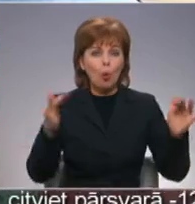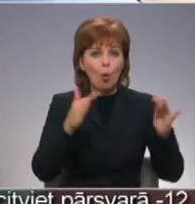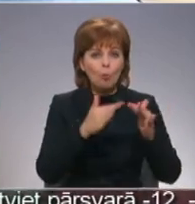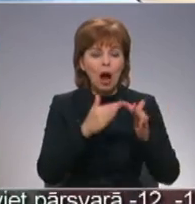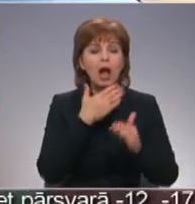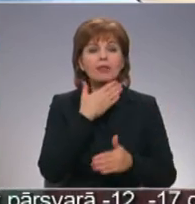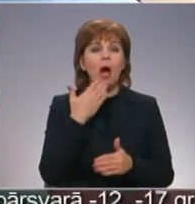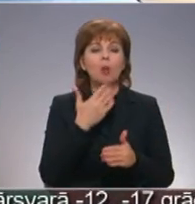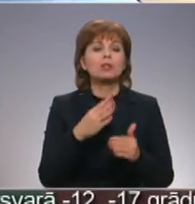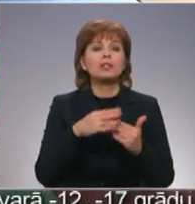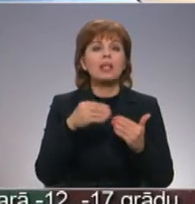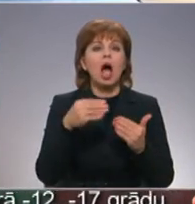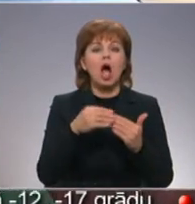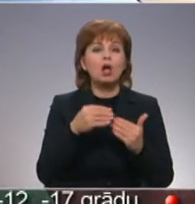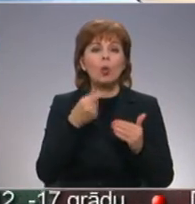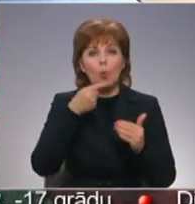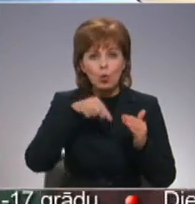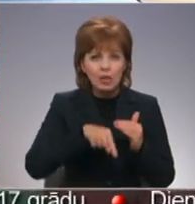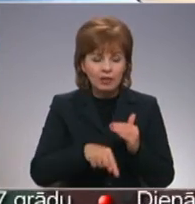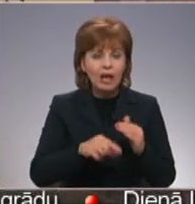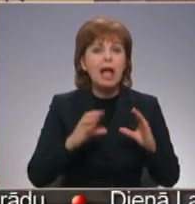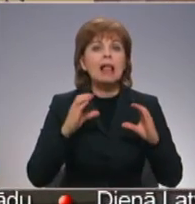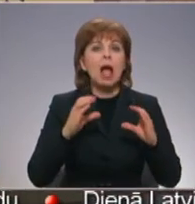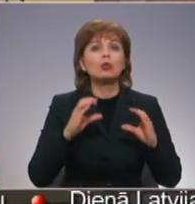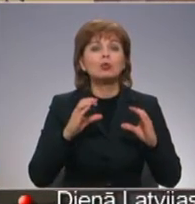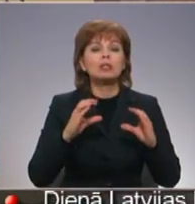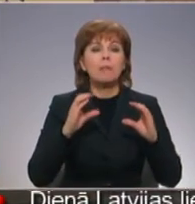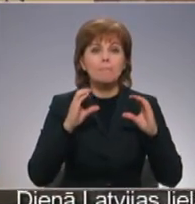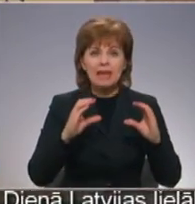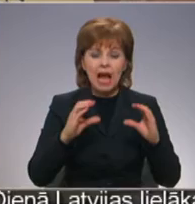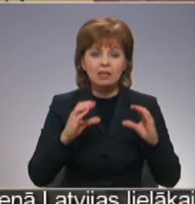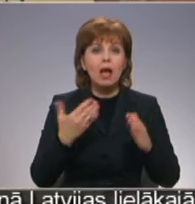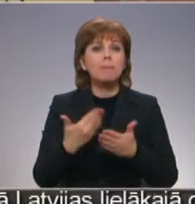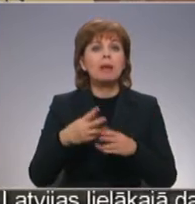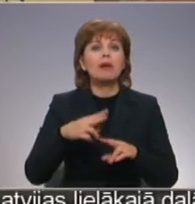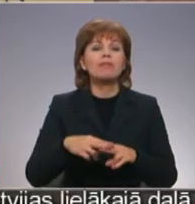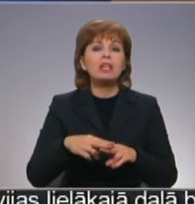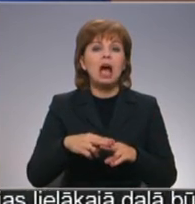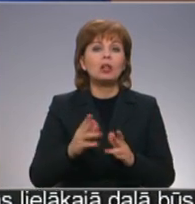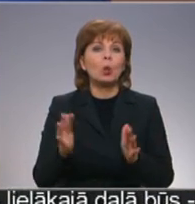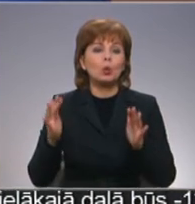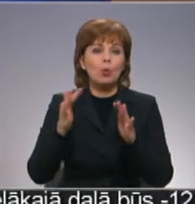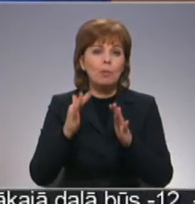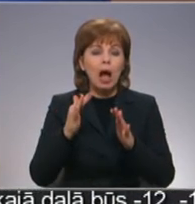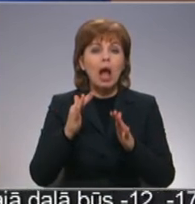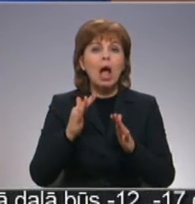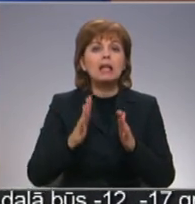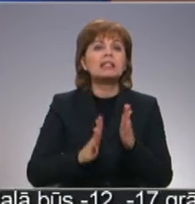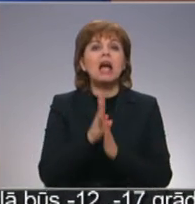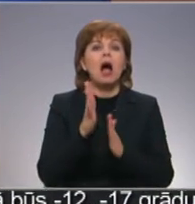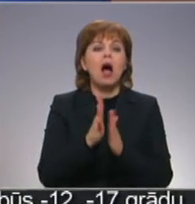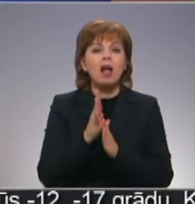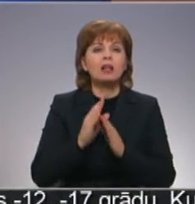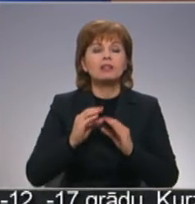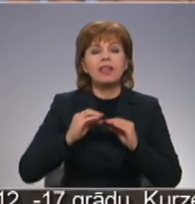teiksim, nav zāļu dažādu ūdenī, tur tas ledus būs biezāks, bet tādas vietas, kur būs krūmāji, kur būs kaut kādas ūdens zāles, ledus